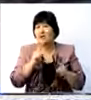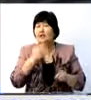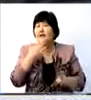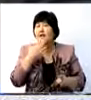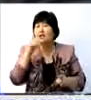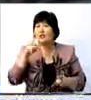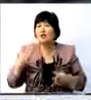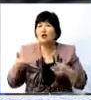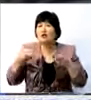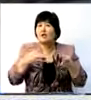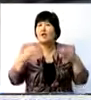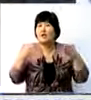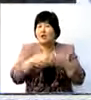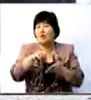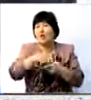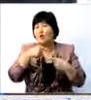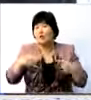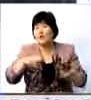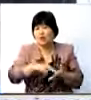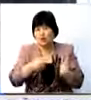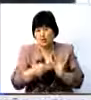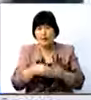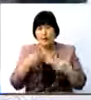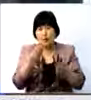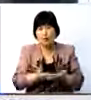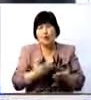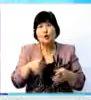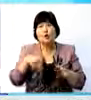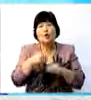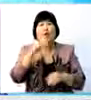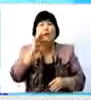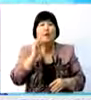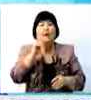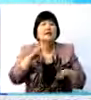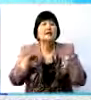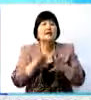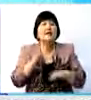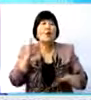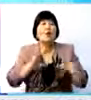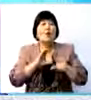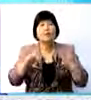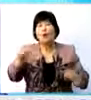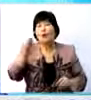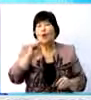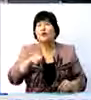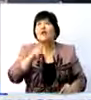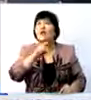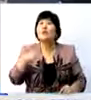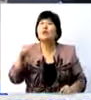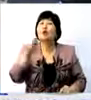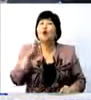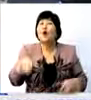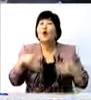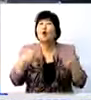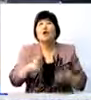шетелден келген делегация өкілдері бірнеше жобаларын ұсынды. Соның ішінде Болгарияның Тракийский университетінің докторы Эмили Димовойдың